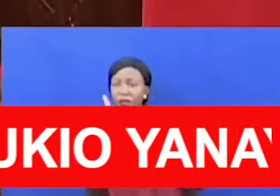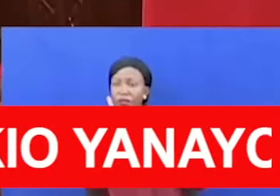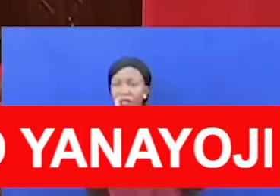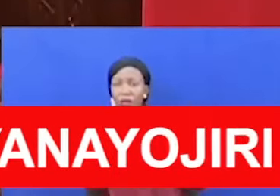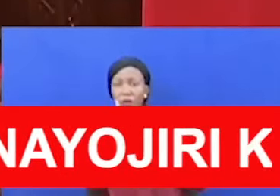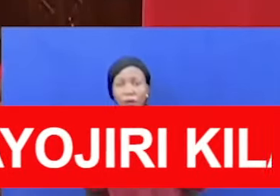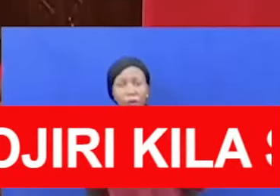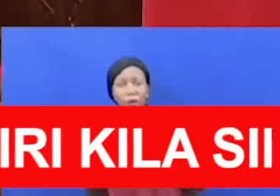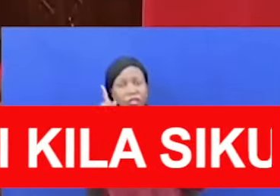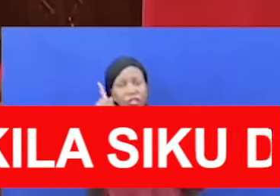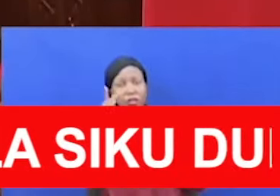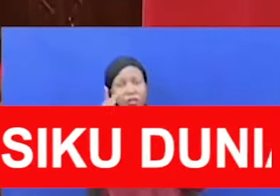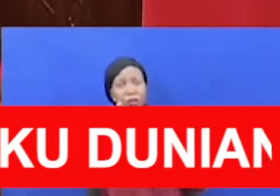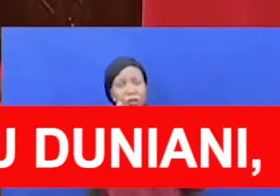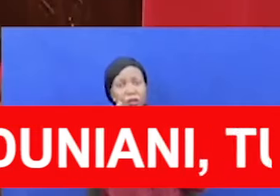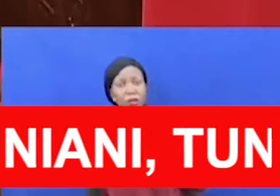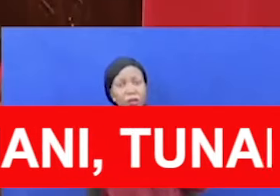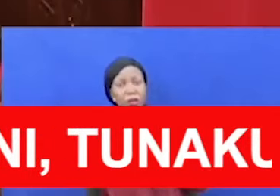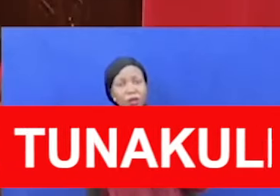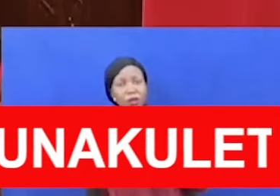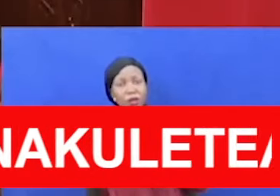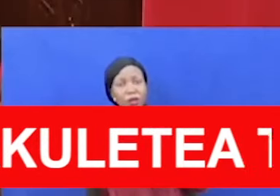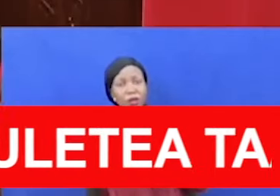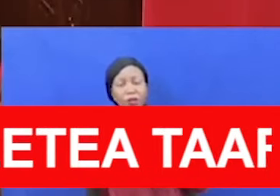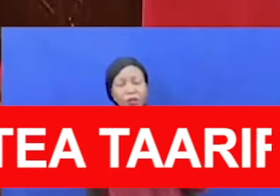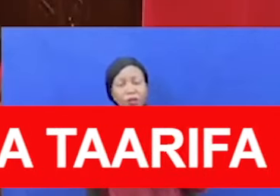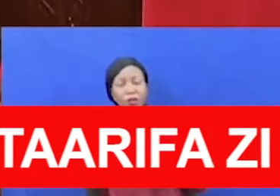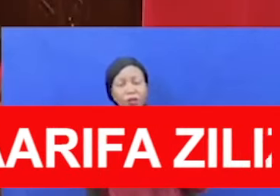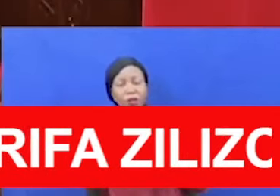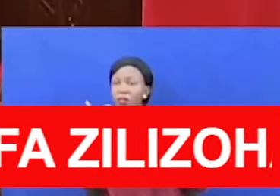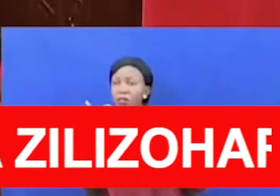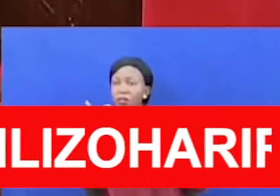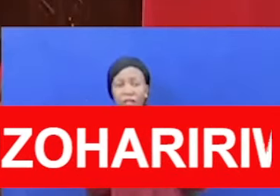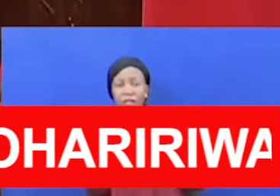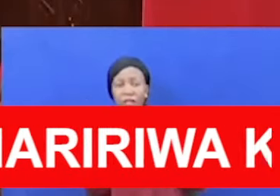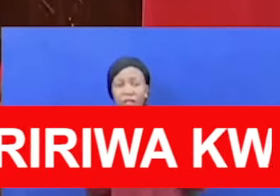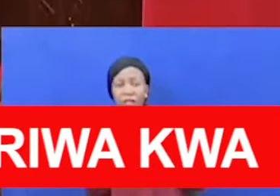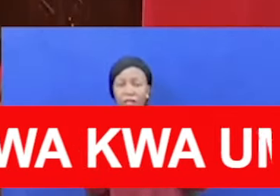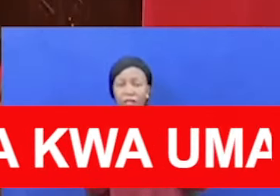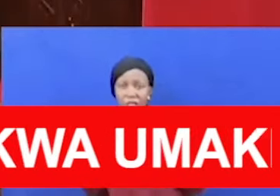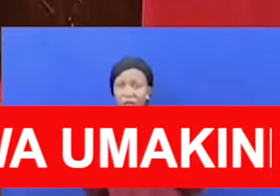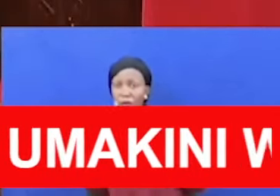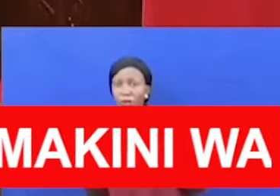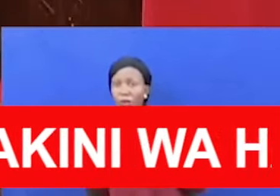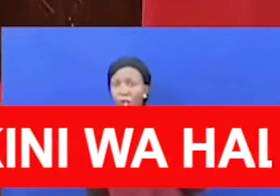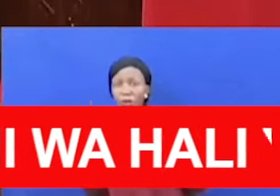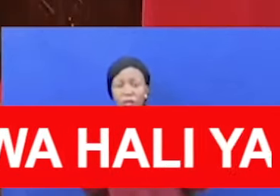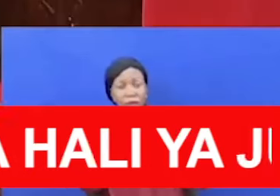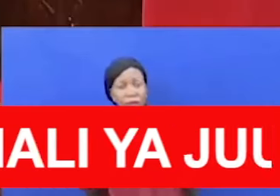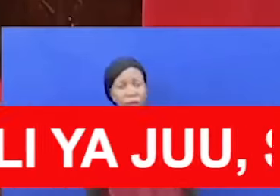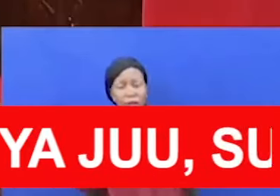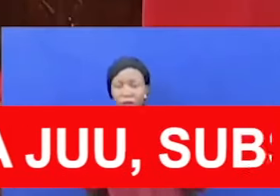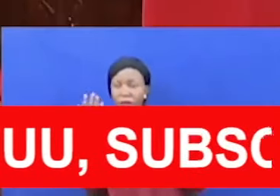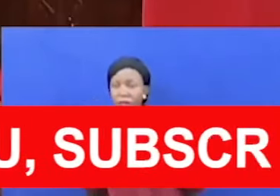stranded uko nje, wana pressure. Kesho ni tarehe 16, taifa limepitia kwenye mtikisiko wa kukosa internet, na serikali